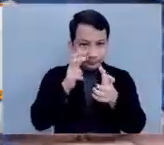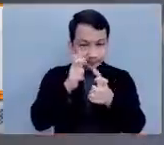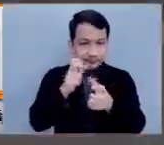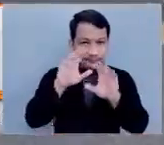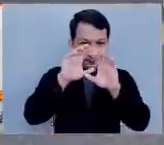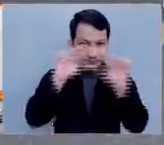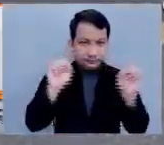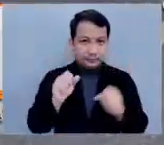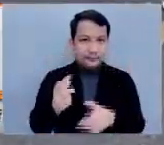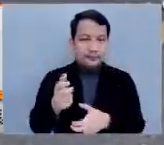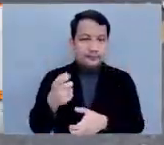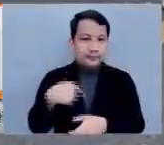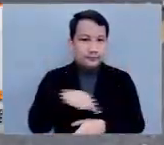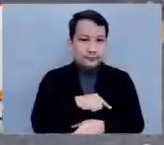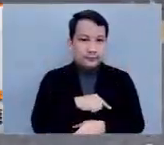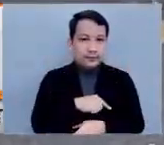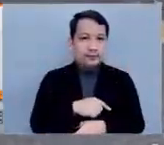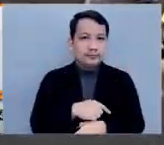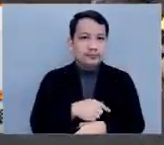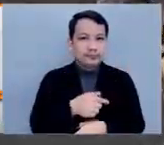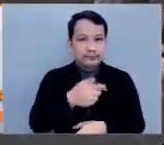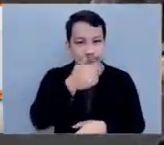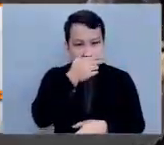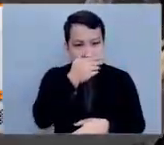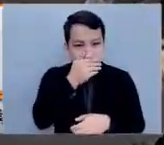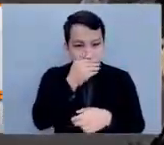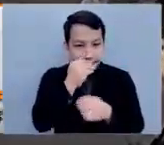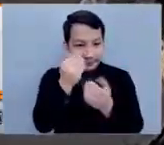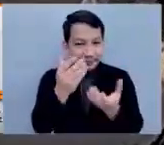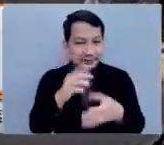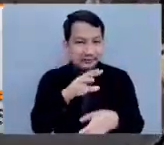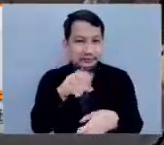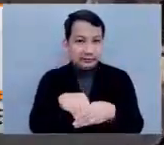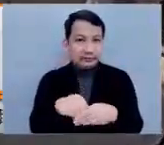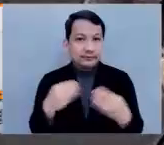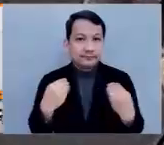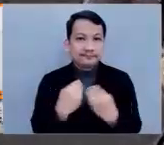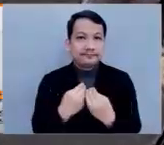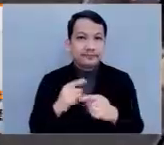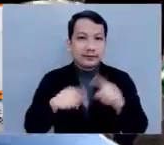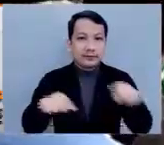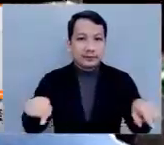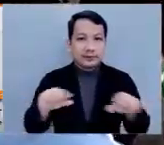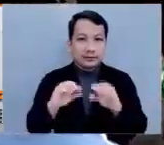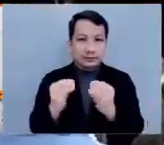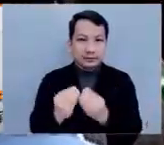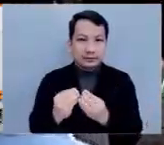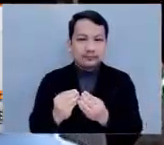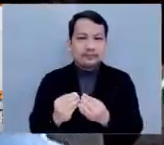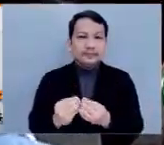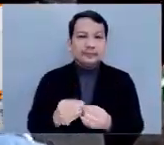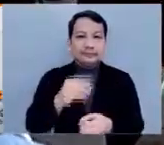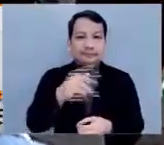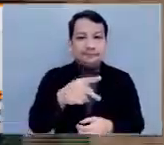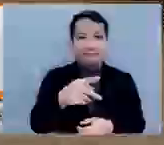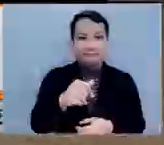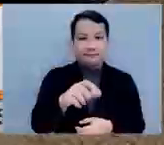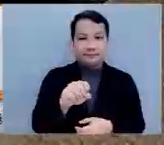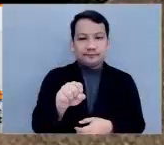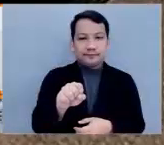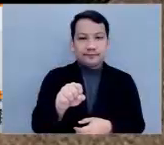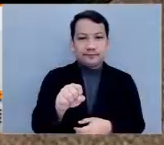dito. Pero bukod sa mga miyembro ng grupo, mayroon ding sumali na miyembro ng ibang transport group gaya ng Pasang Mazda at